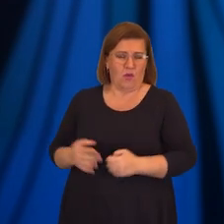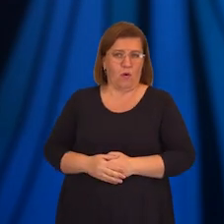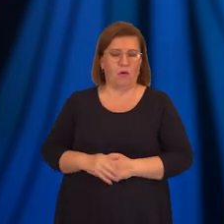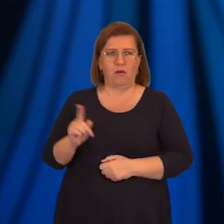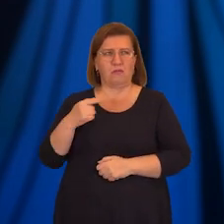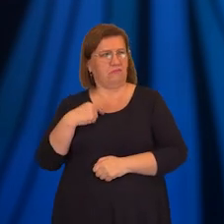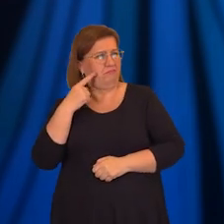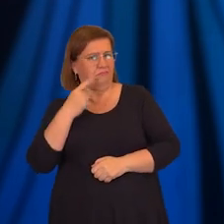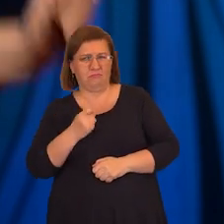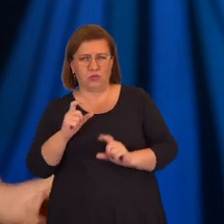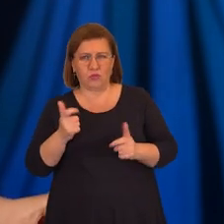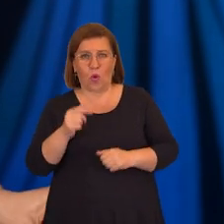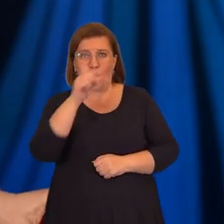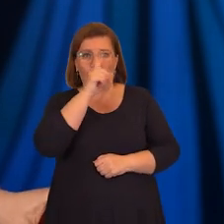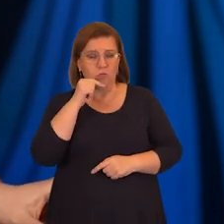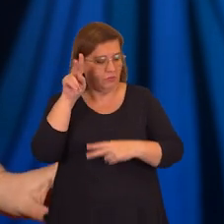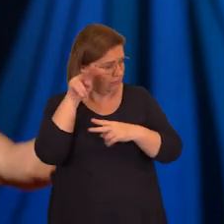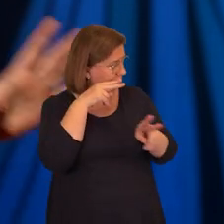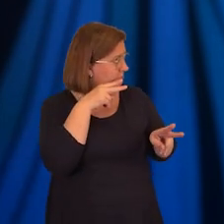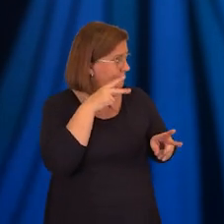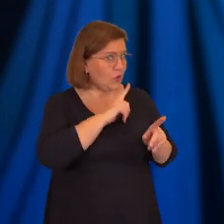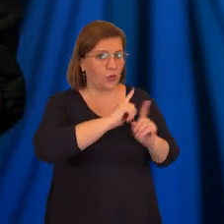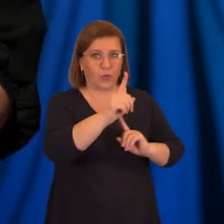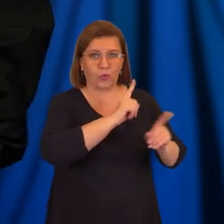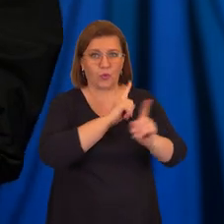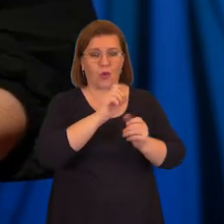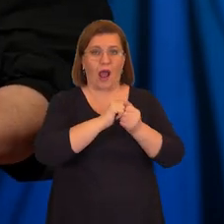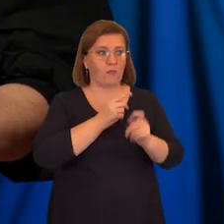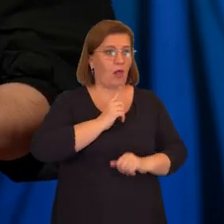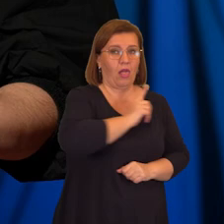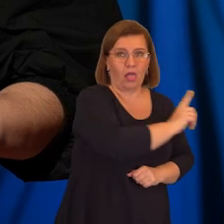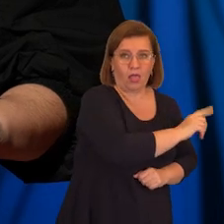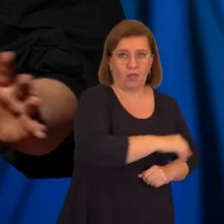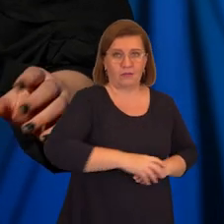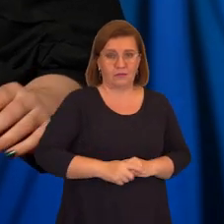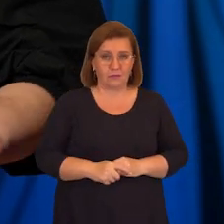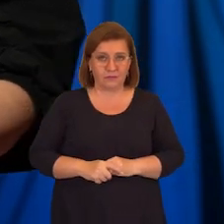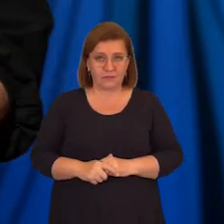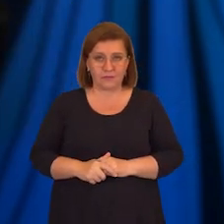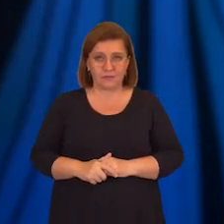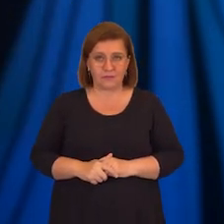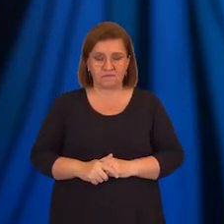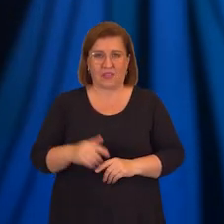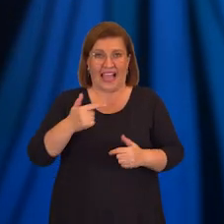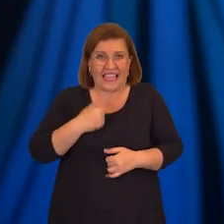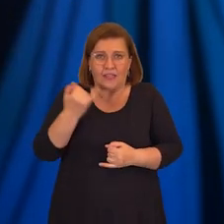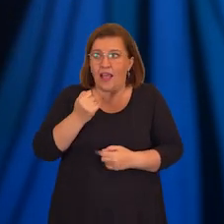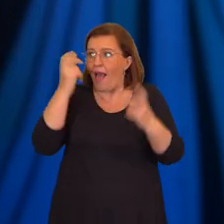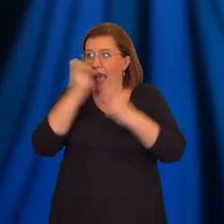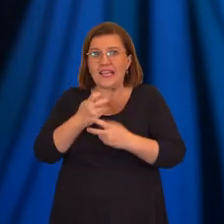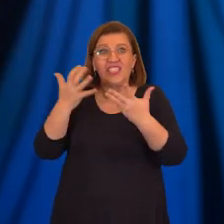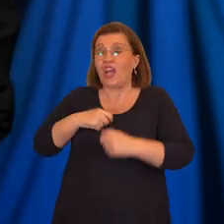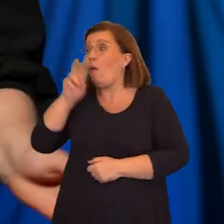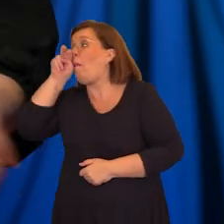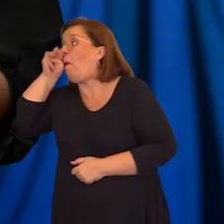zauważyłam, że ludzie odwracają wzrok, że przechodzą na drugą stronę ulicy. Jako ciekawskie dziecko chciałam tam oczywiście